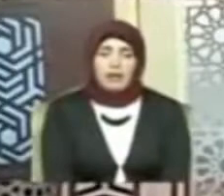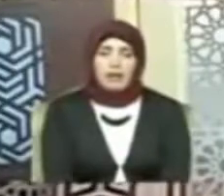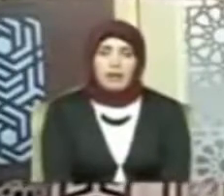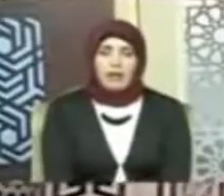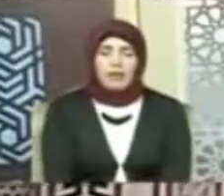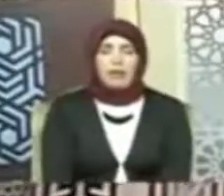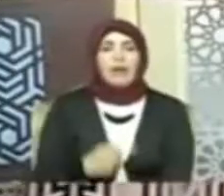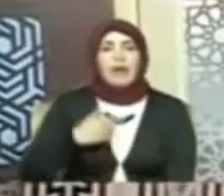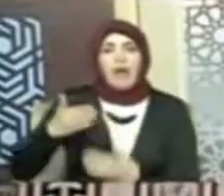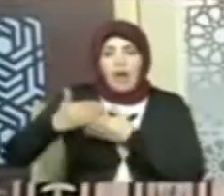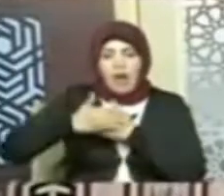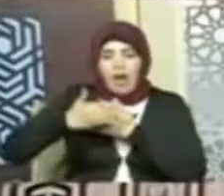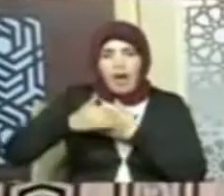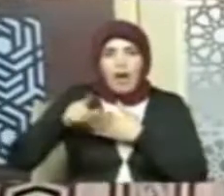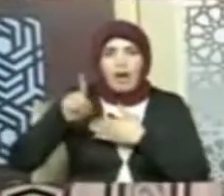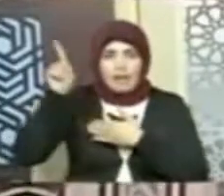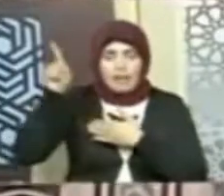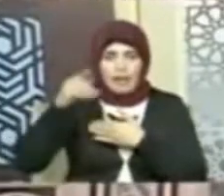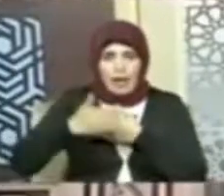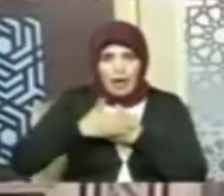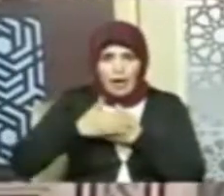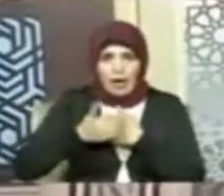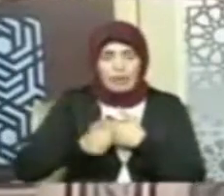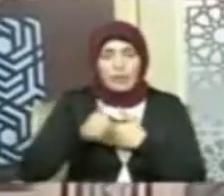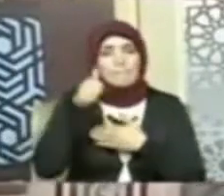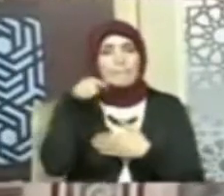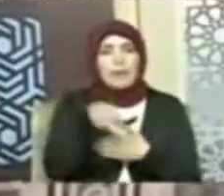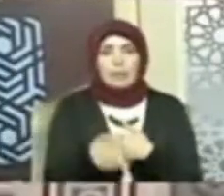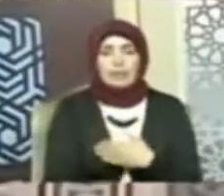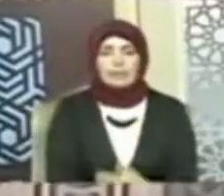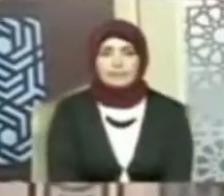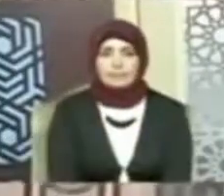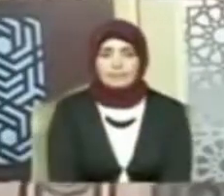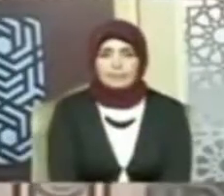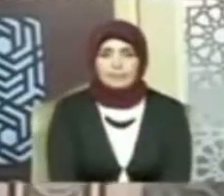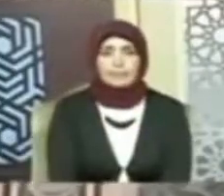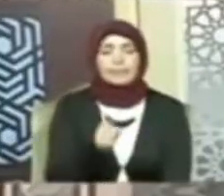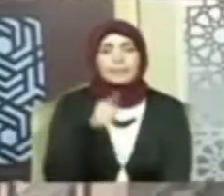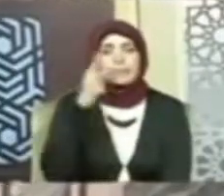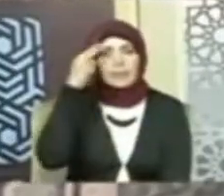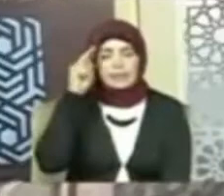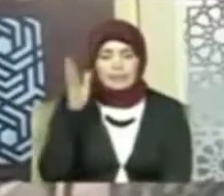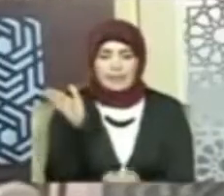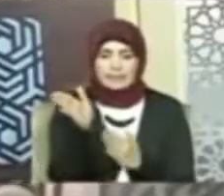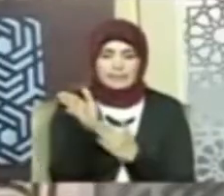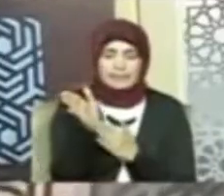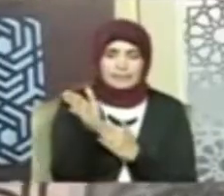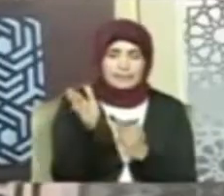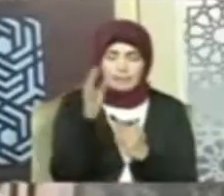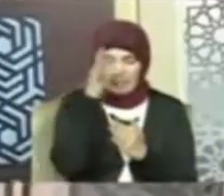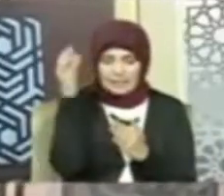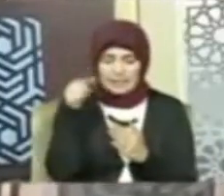أقرب إلى أحدكم من شراك عليه من أن يميل فيربط حذاءه